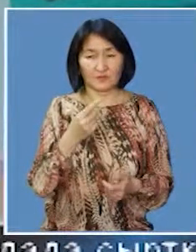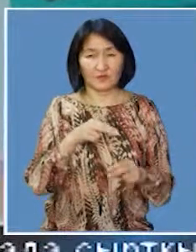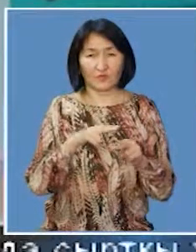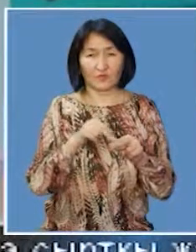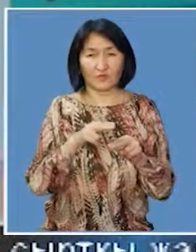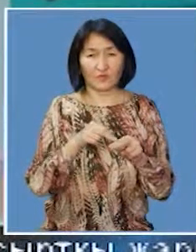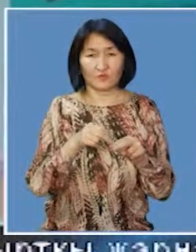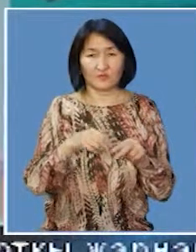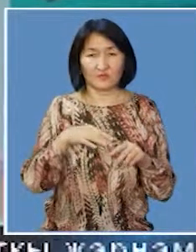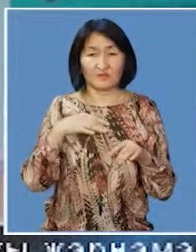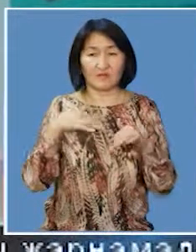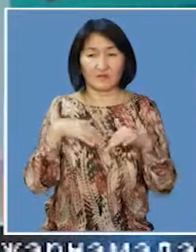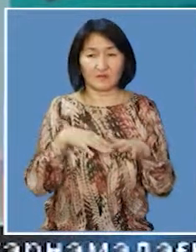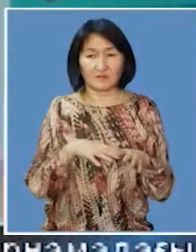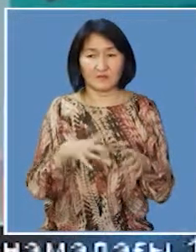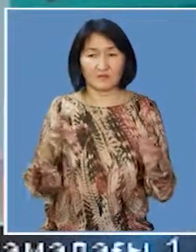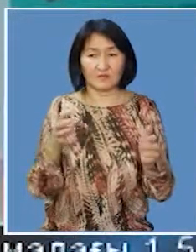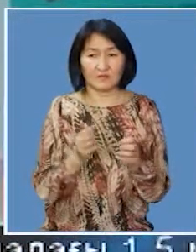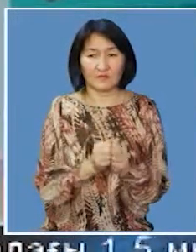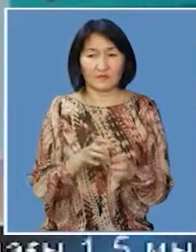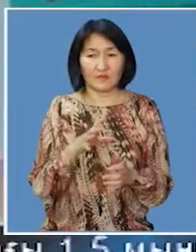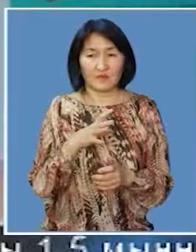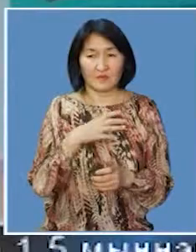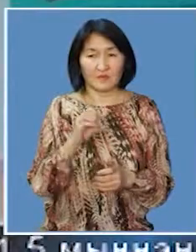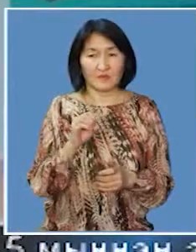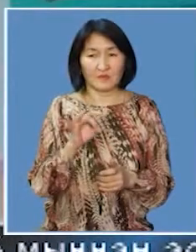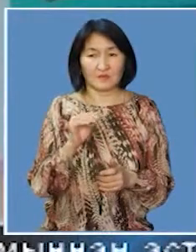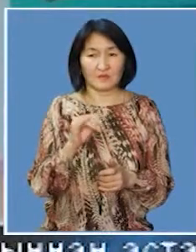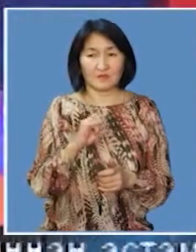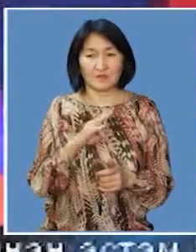балаларымыздың жетістіктерін біз Астананың 20 жылдығына арнап отырмыз.